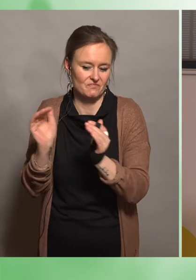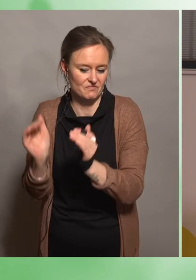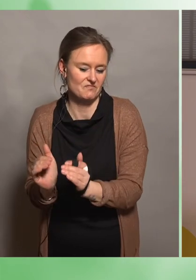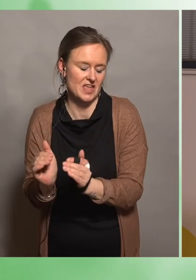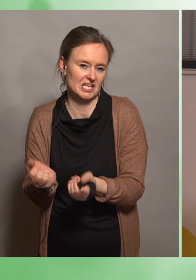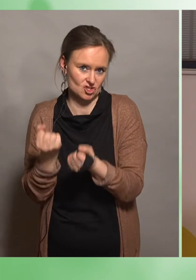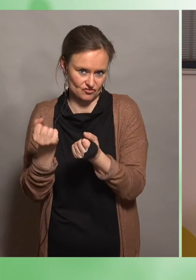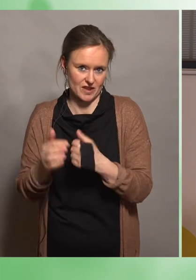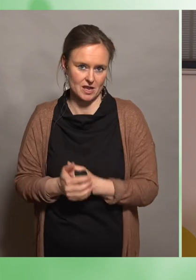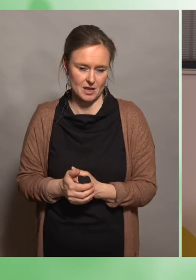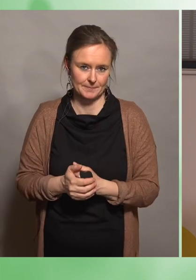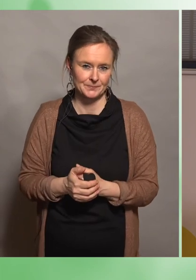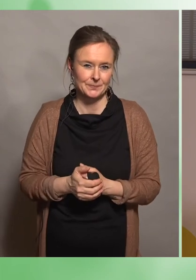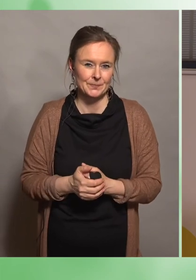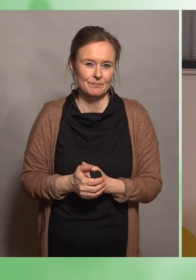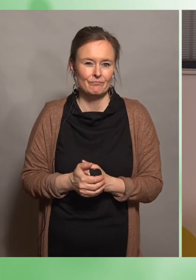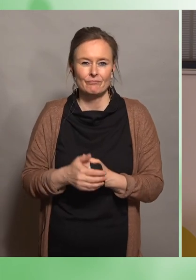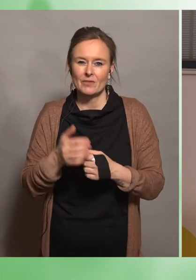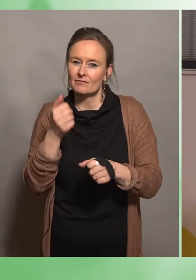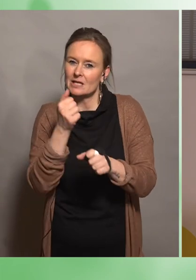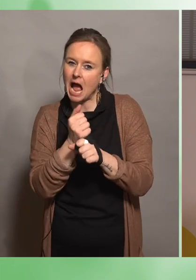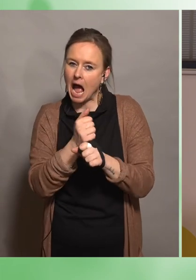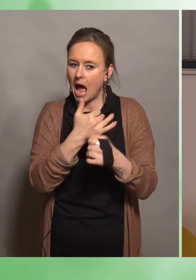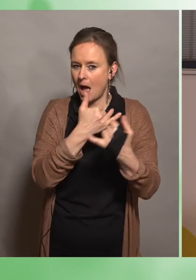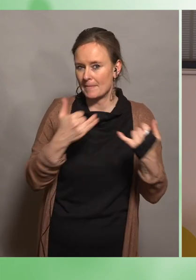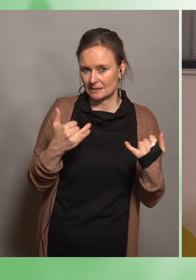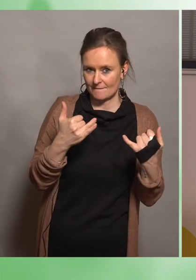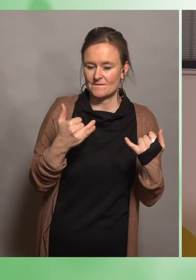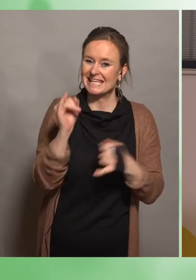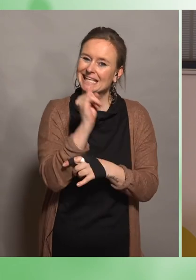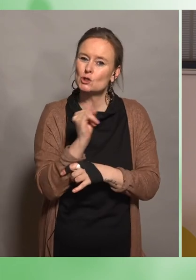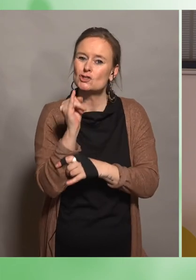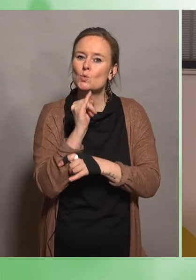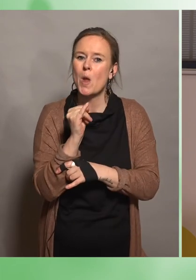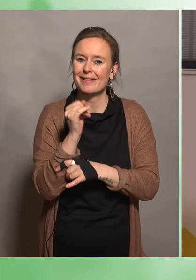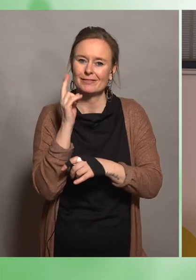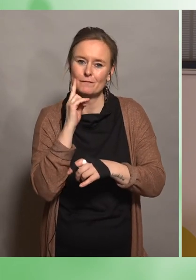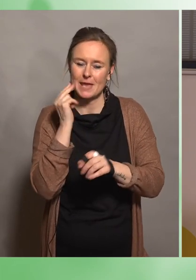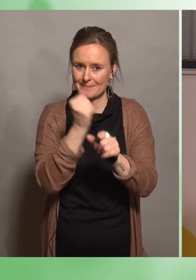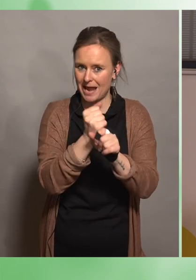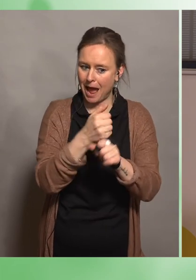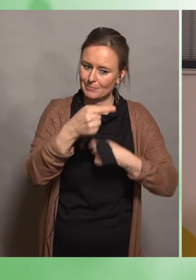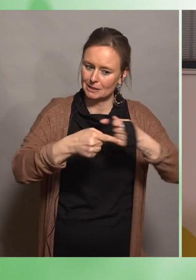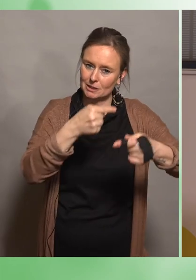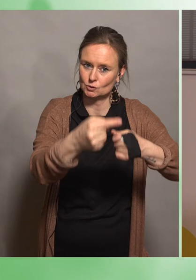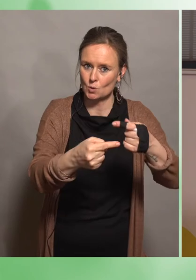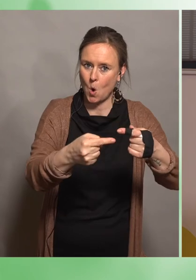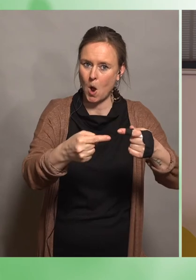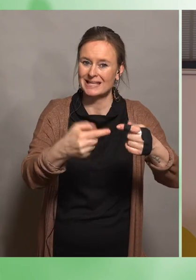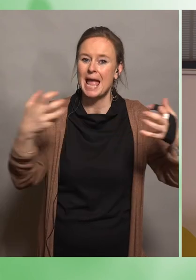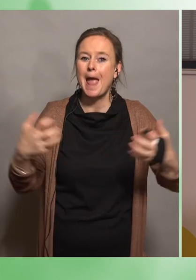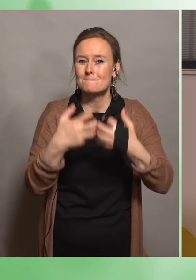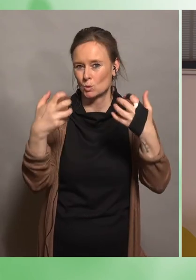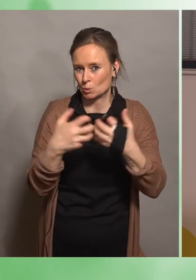Aufgrund der Art und Weise, wie wir in den Betrieben arbeiten, in den Industriebetrieben, hat es keine lange Tradition, dass wir vor allem in den Produktionsbereichen Menschen